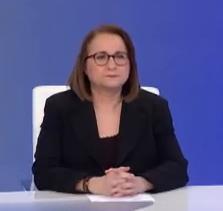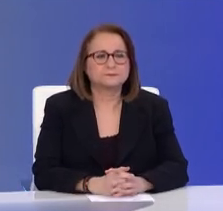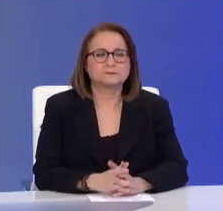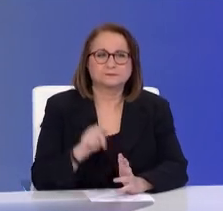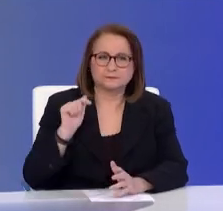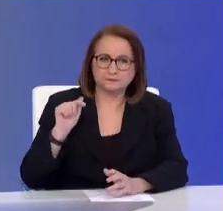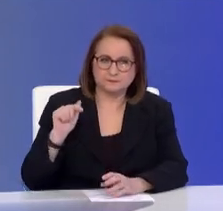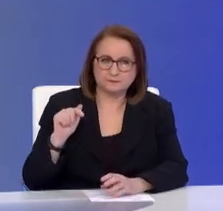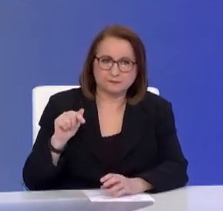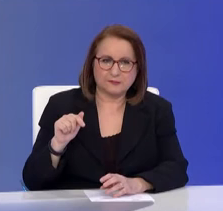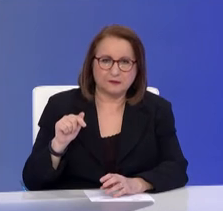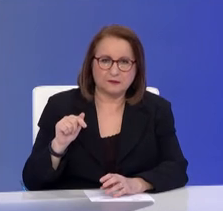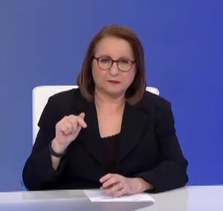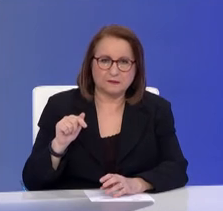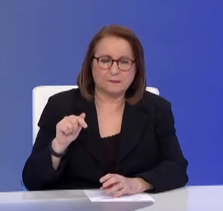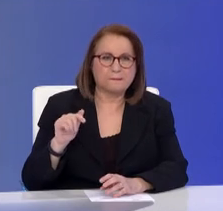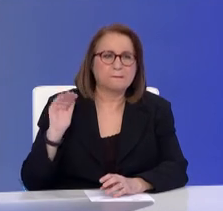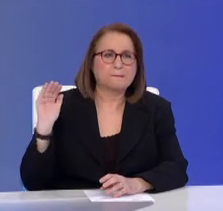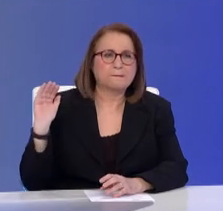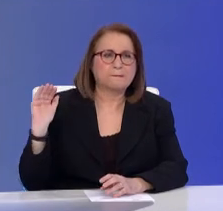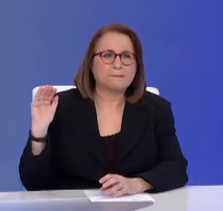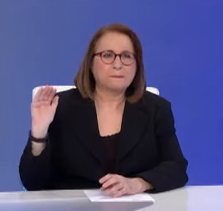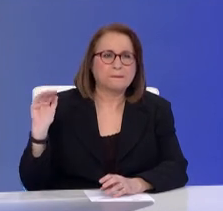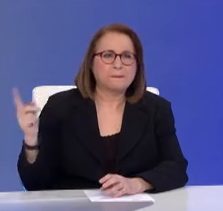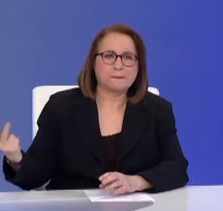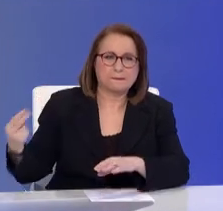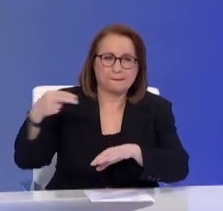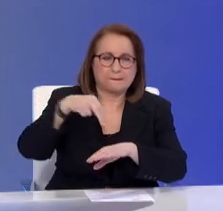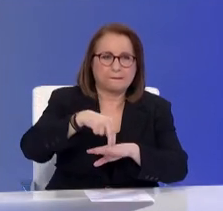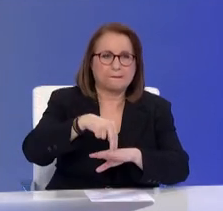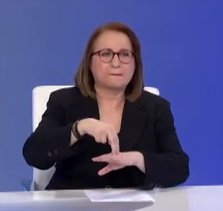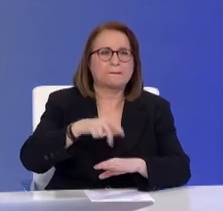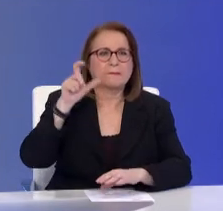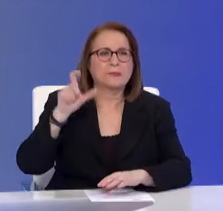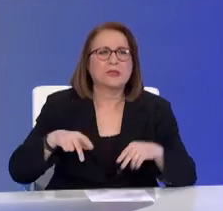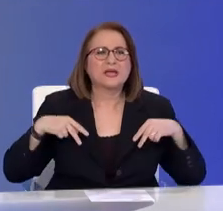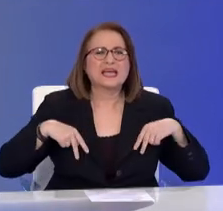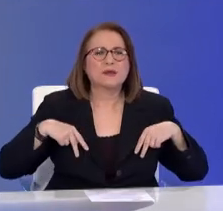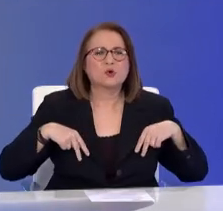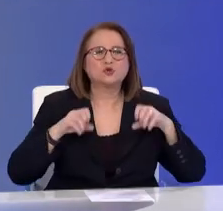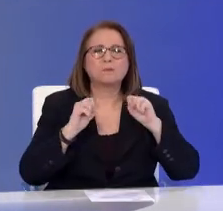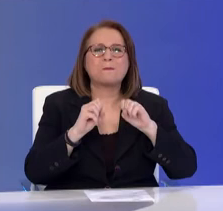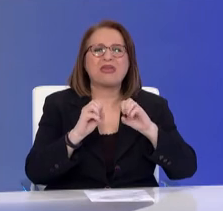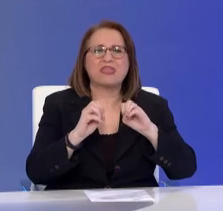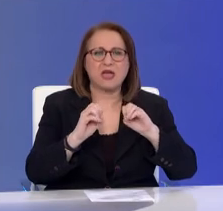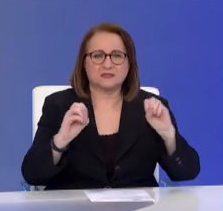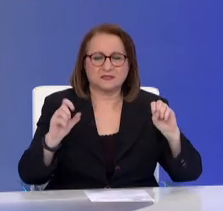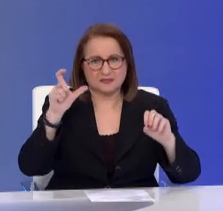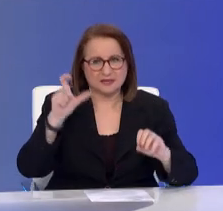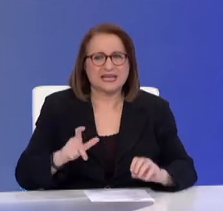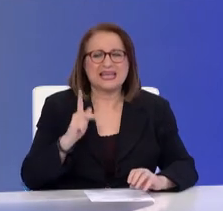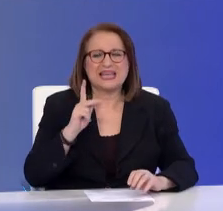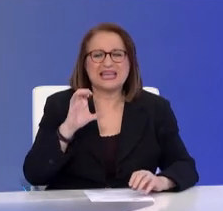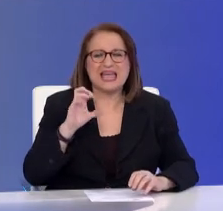εμπνευσμένη ομιλία του. Και τώρα to the podium, στο βήμα την Υπουργό Παιδείας και Θρησκευμάτων, κυρία